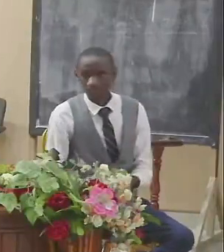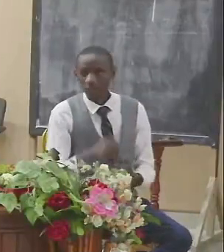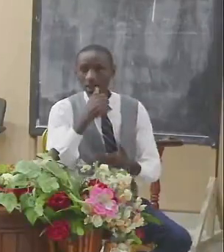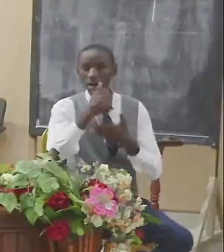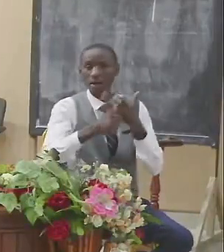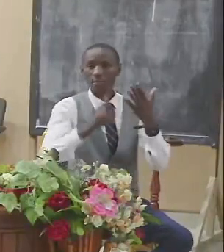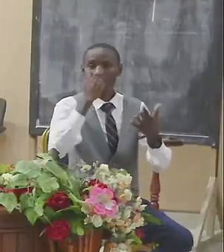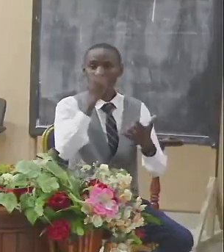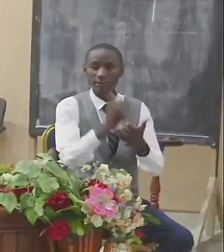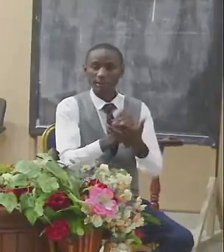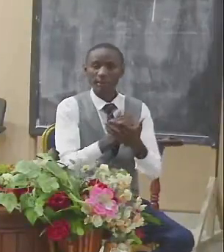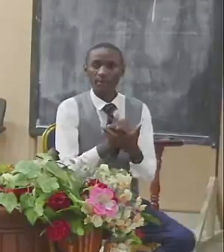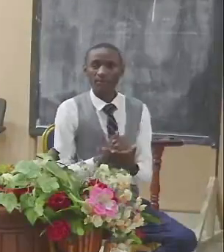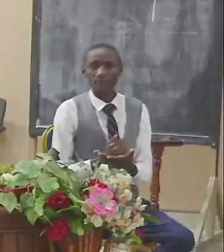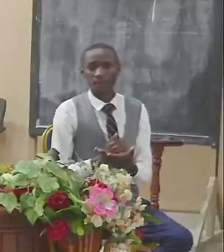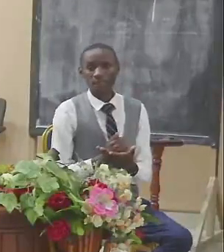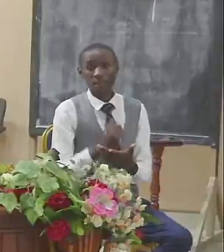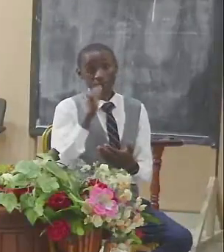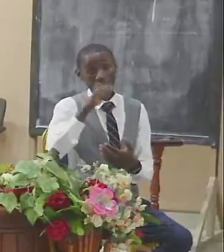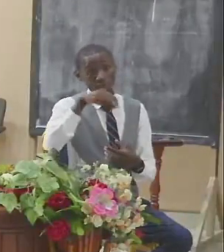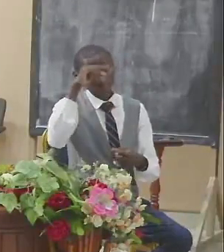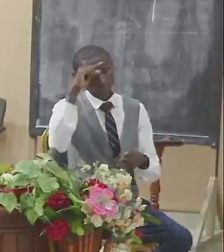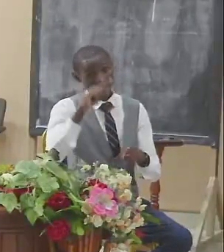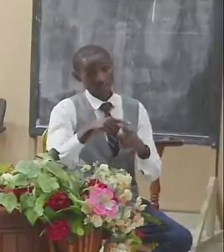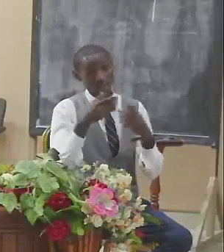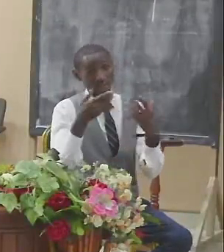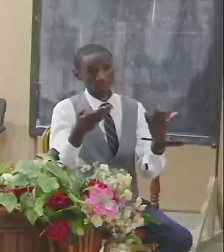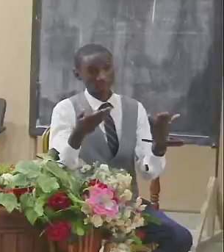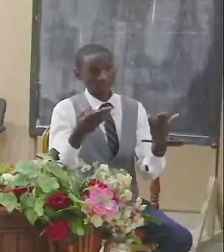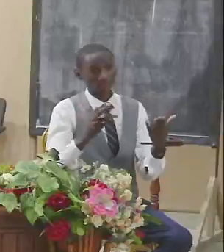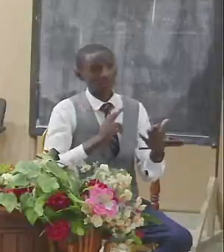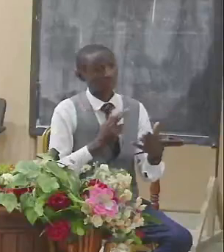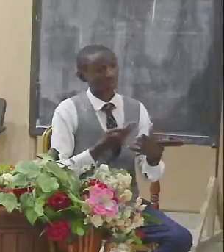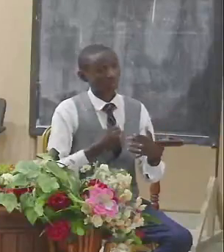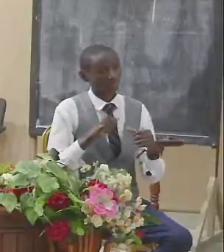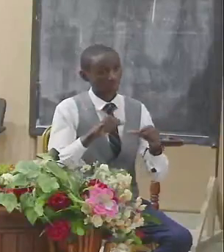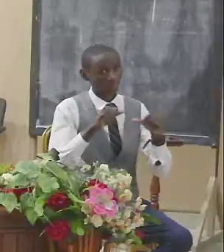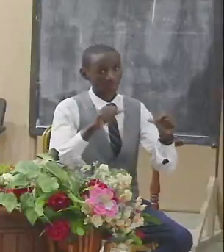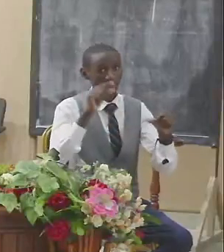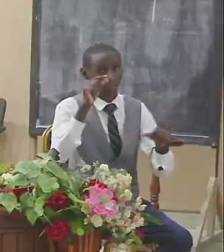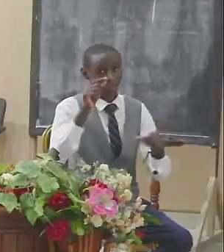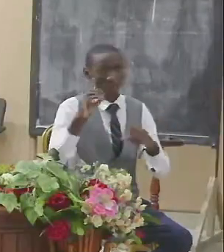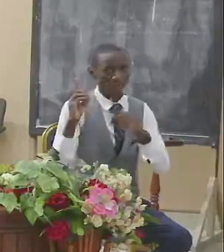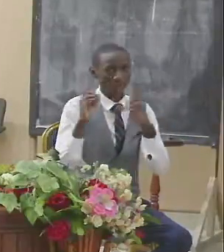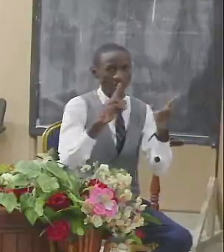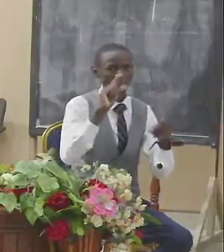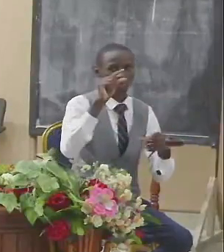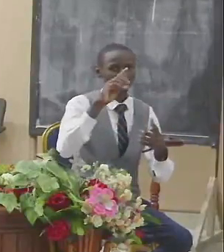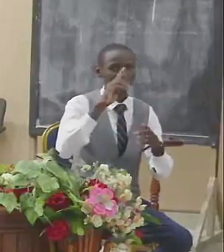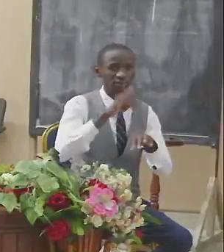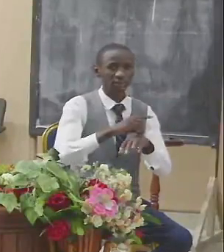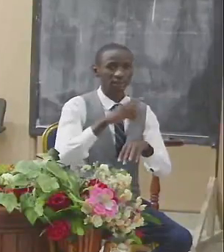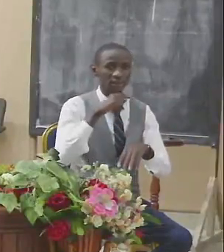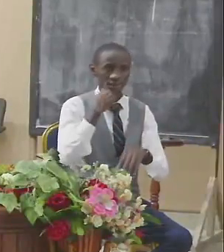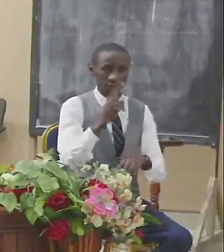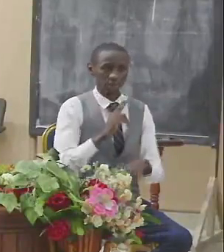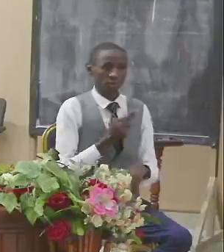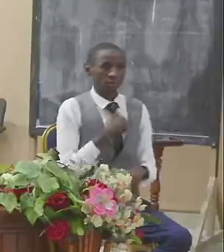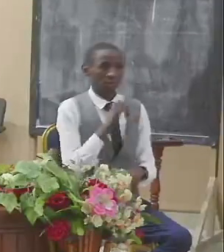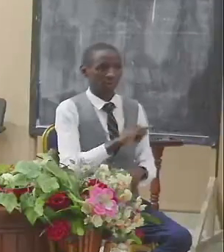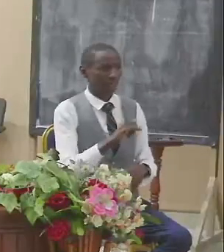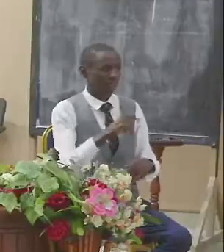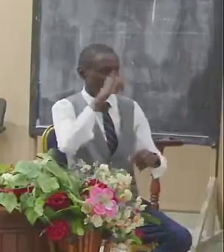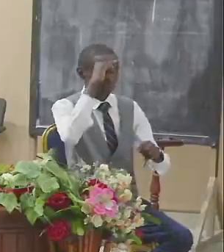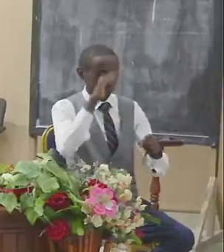Amen. Amina. Oui frère. Ndio ndugu. On va avancer un peu. Tutasonga. Les quelques minutes qui me restent. Mwai dakika kidogo nabakia naye. Frère.